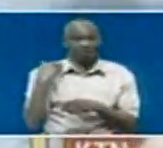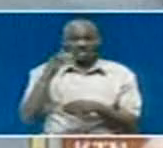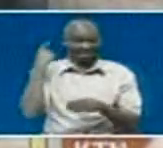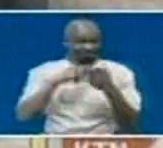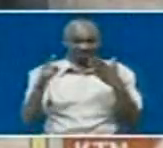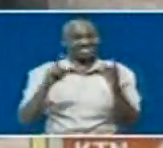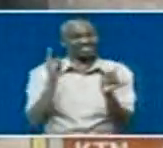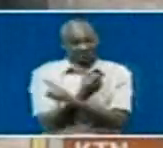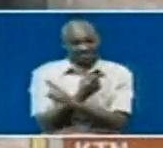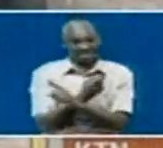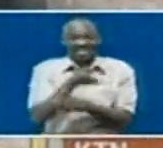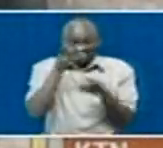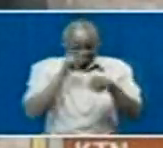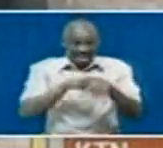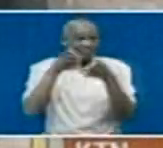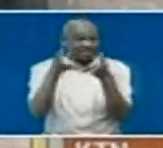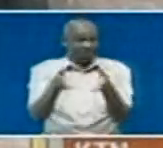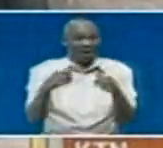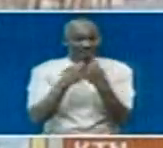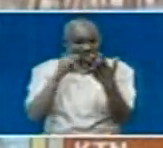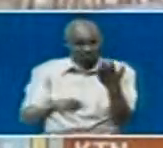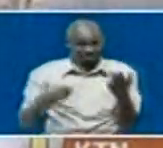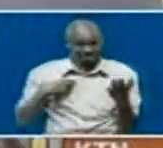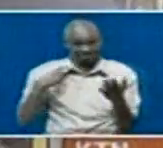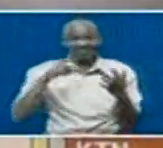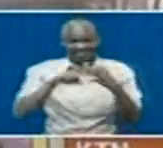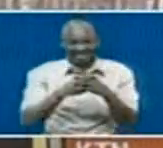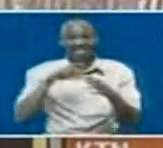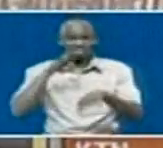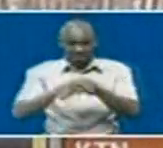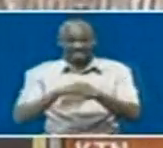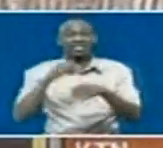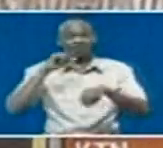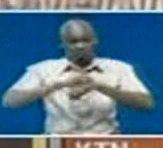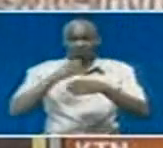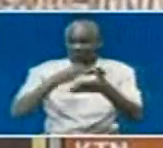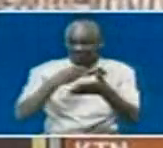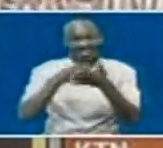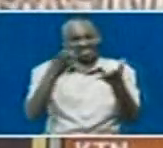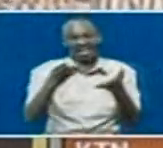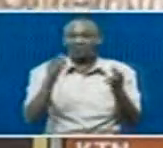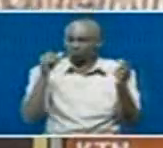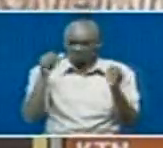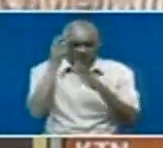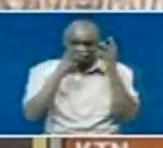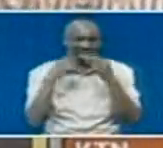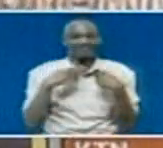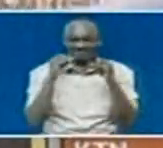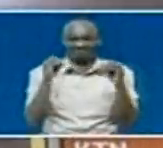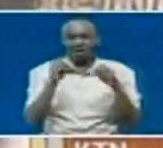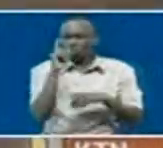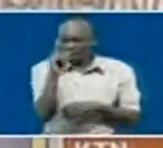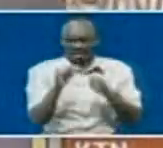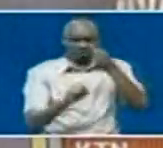jana. Kwani safari hii mzigo wa kuwaza jinsi ya kupata karo yake haupo tena. Hii ni baada ya